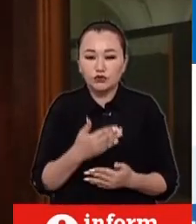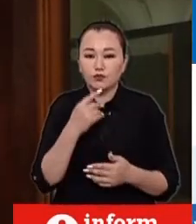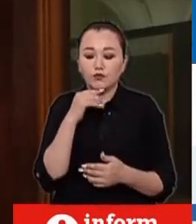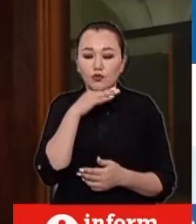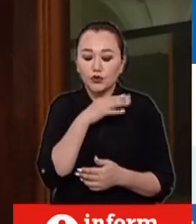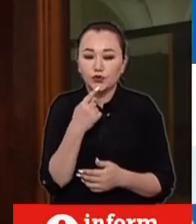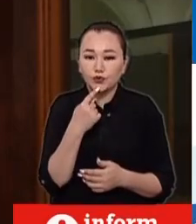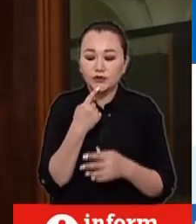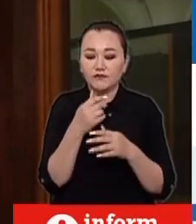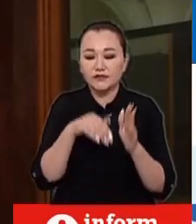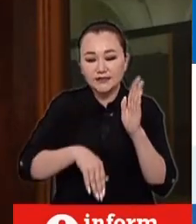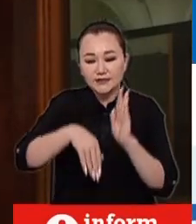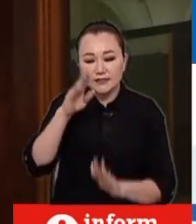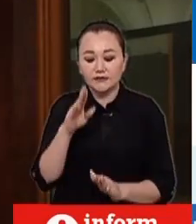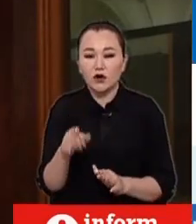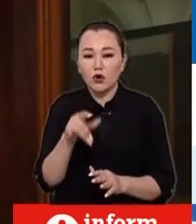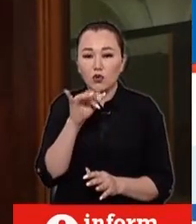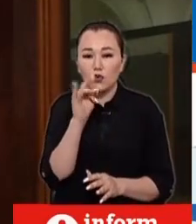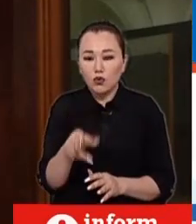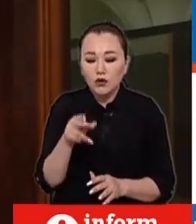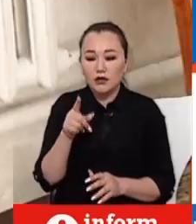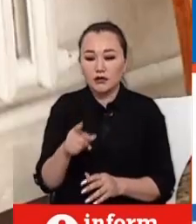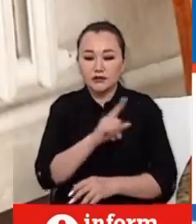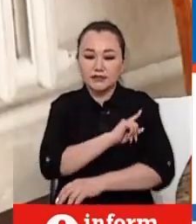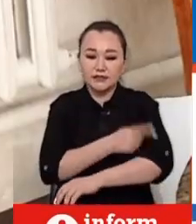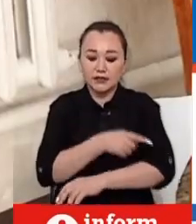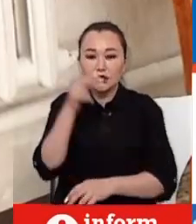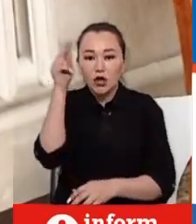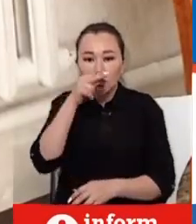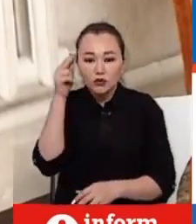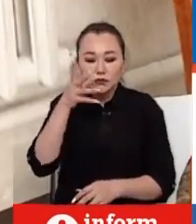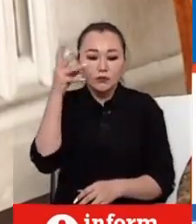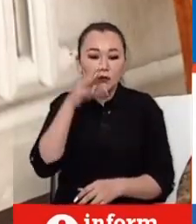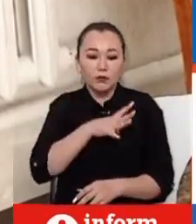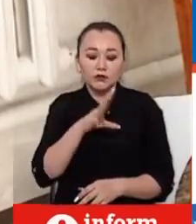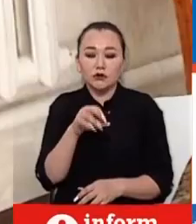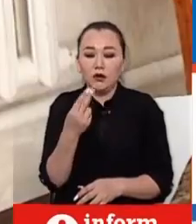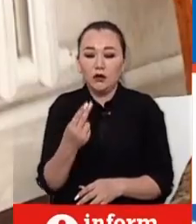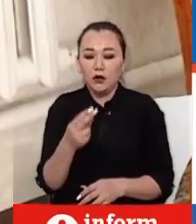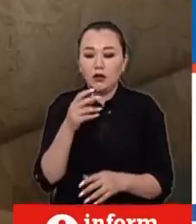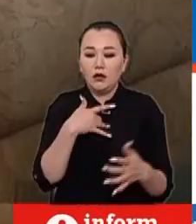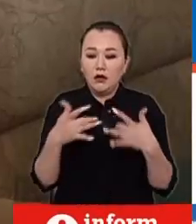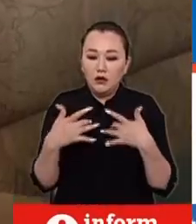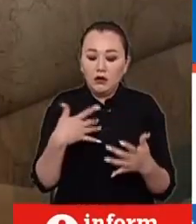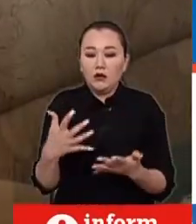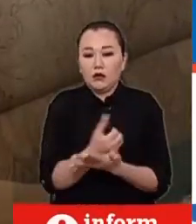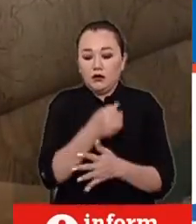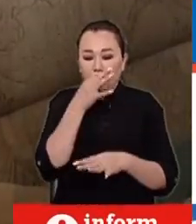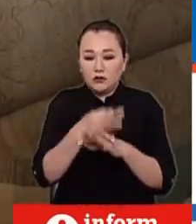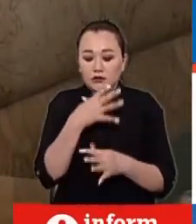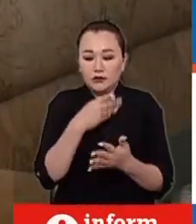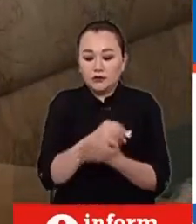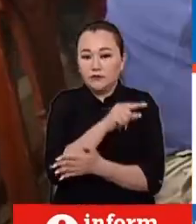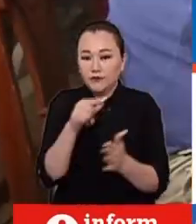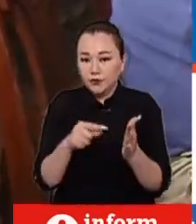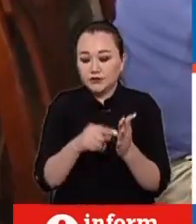в детстве и эти трудности послужили ей уроком научили быть сильной смогут ли герои социальной драмы найти ответы на свои